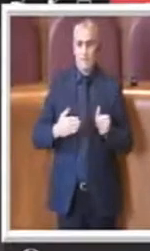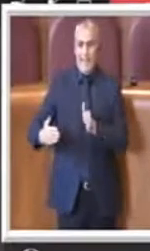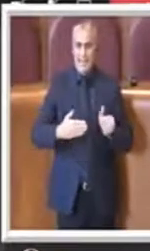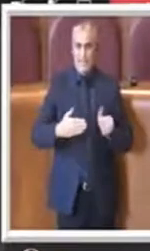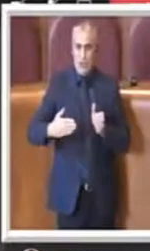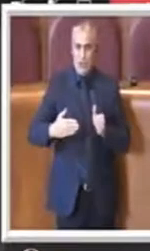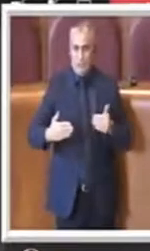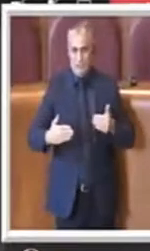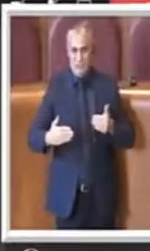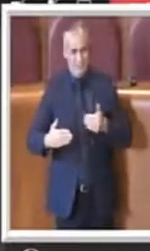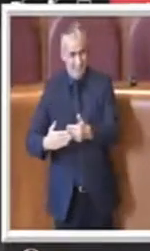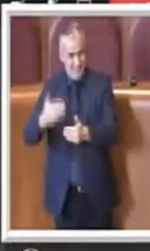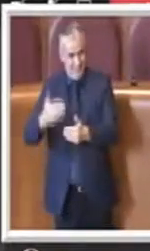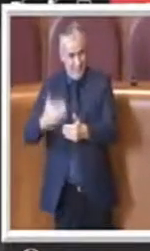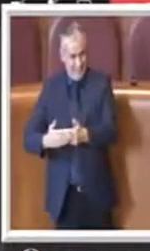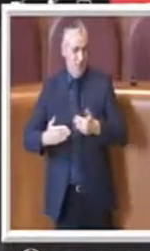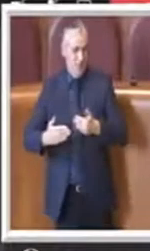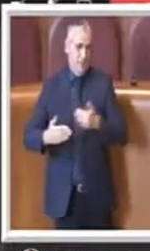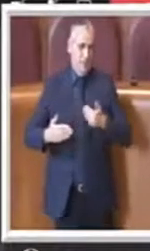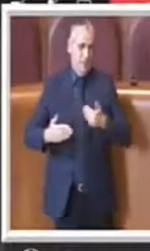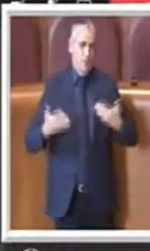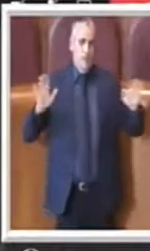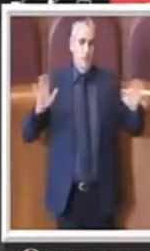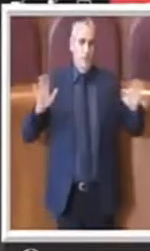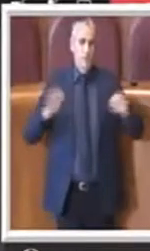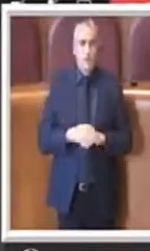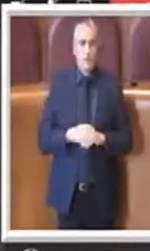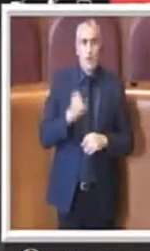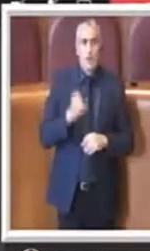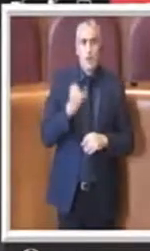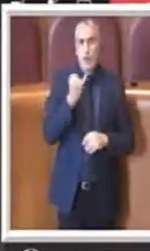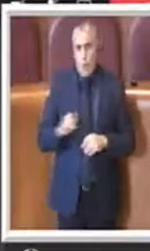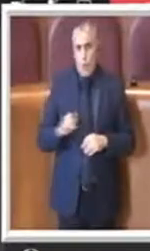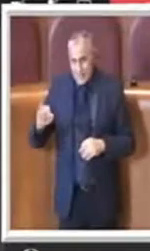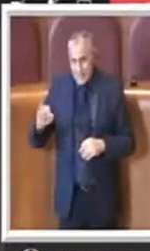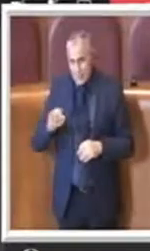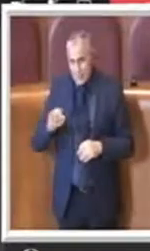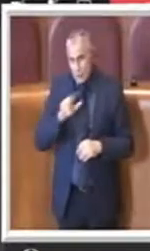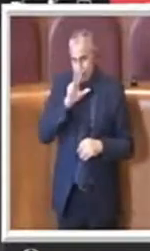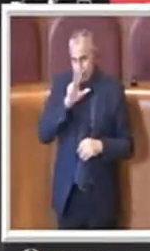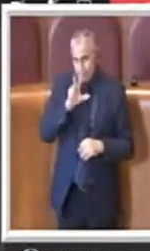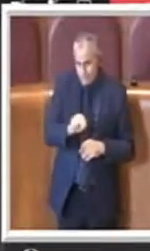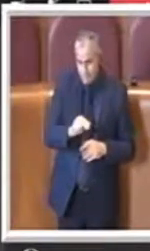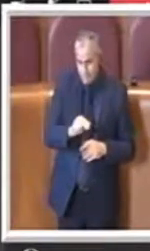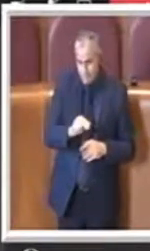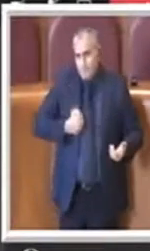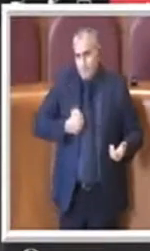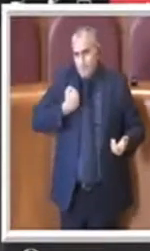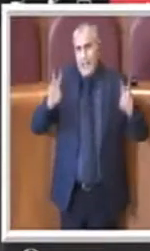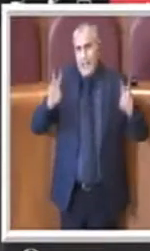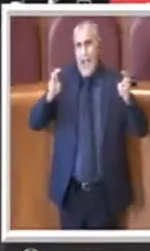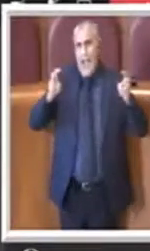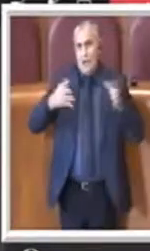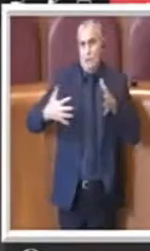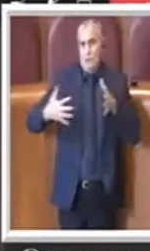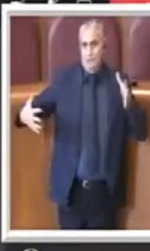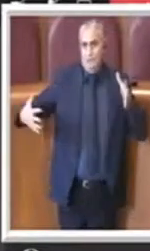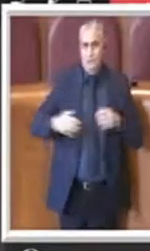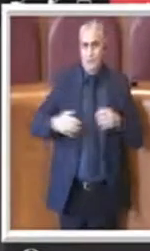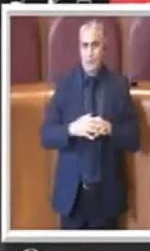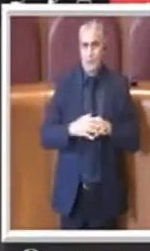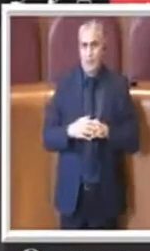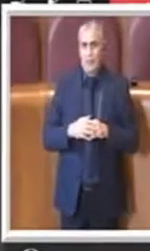a questo lavoro ultima battuta scusate ma l'argomento è veramente vasto per cui il